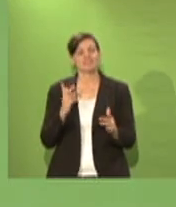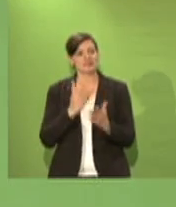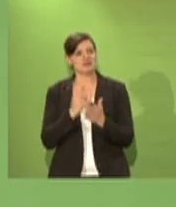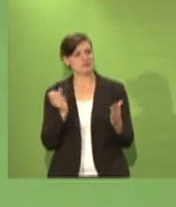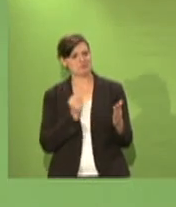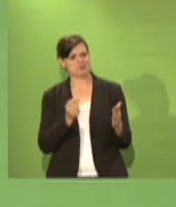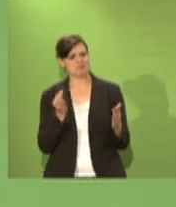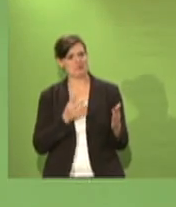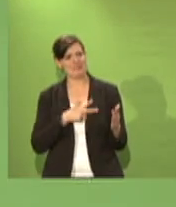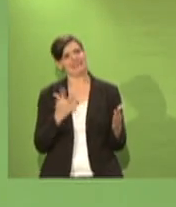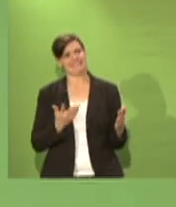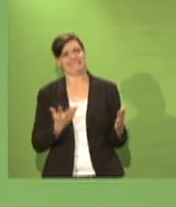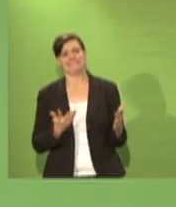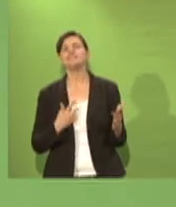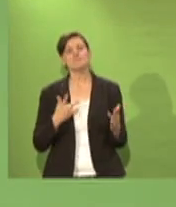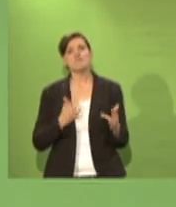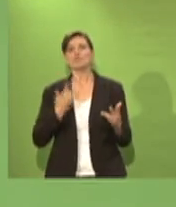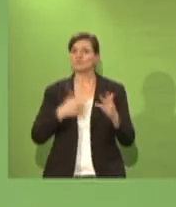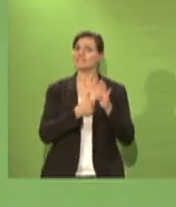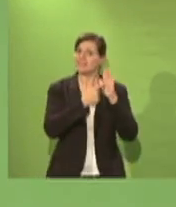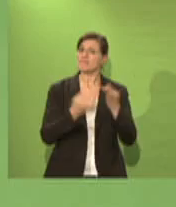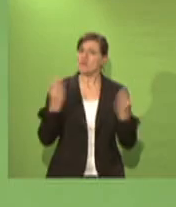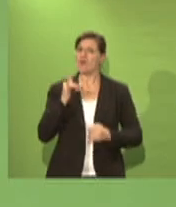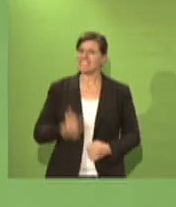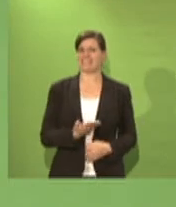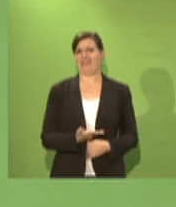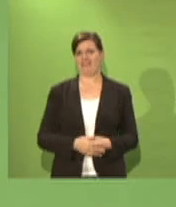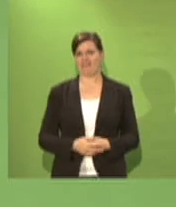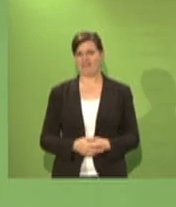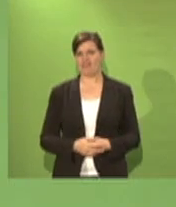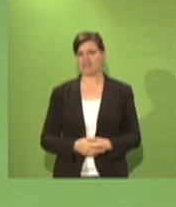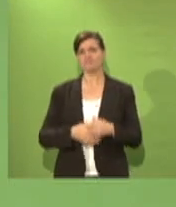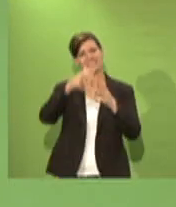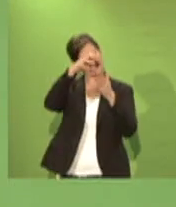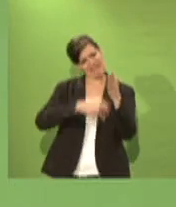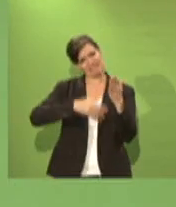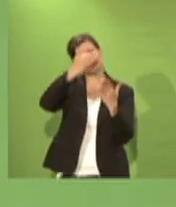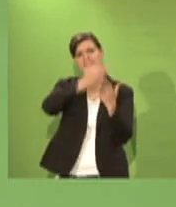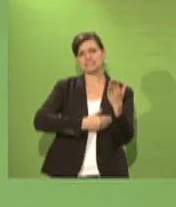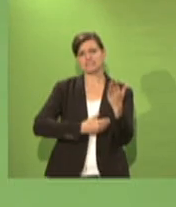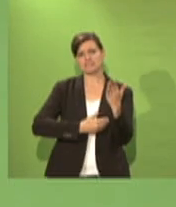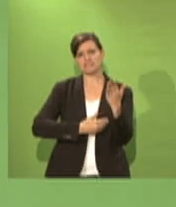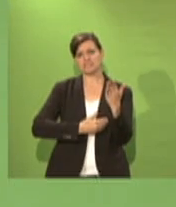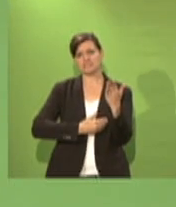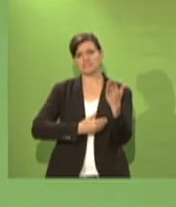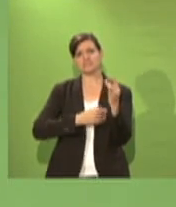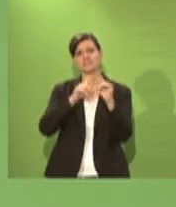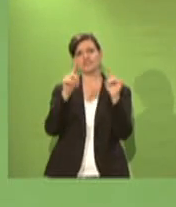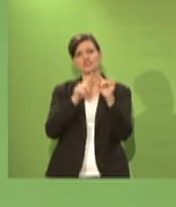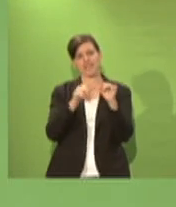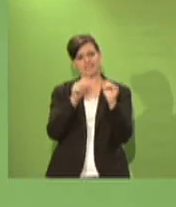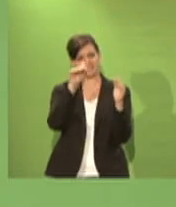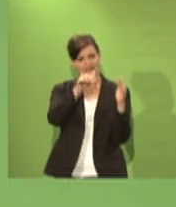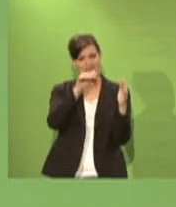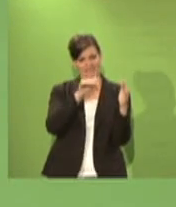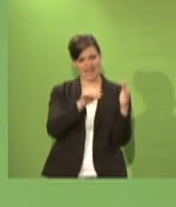Wir wollen Aufmerksamkeit bilden. Wir wollen halt, wenn wir dann eine Seite Text haben, dass dann, wenn da mal Sternchen drauf auftauchen, dass